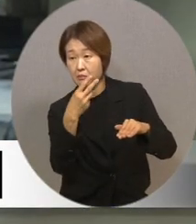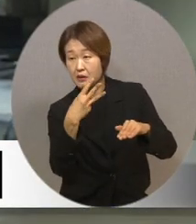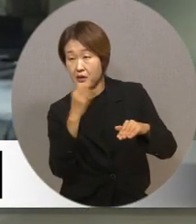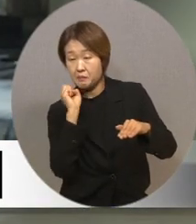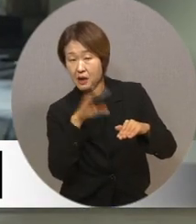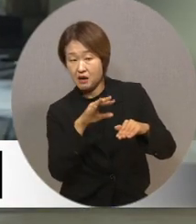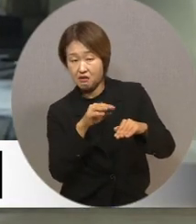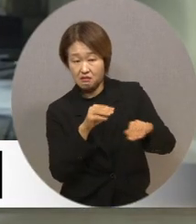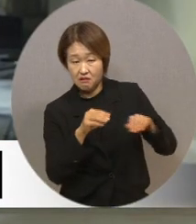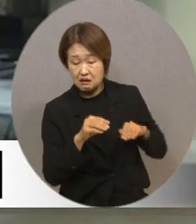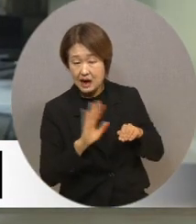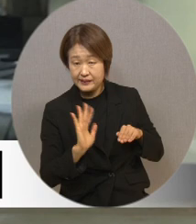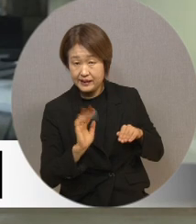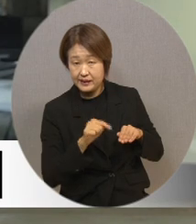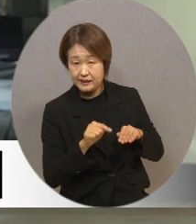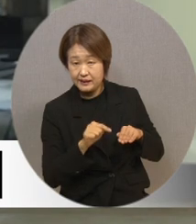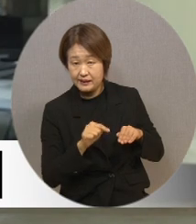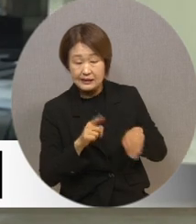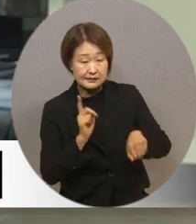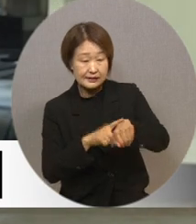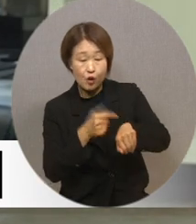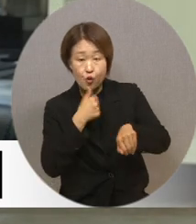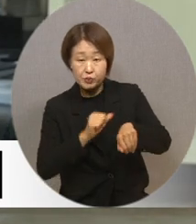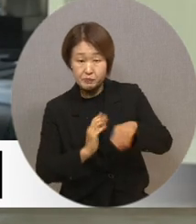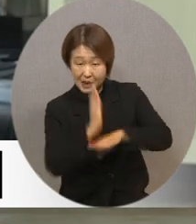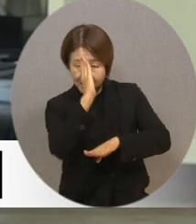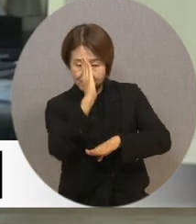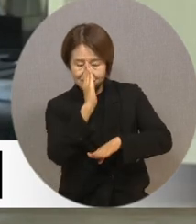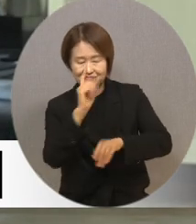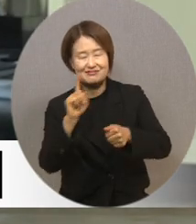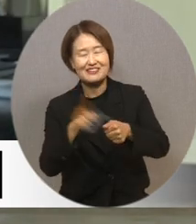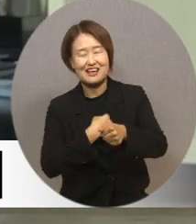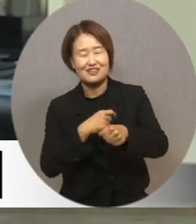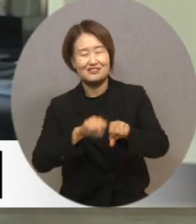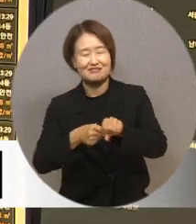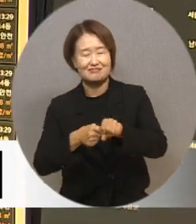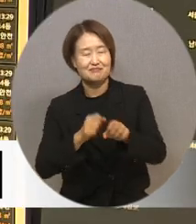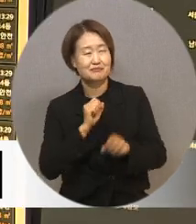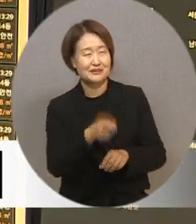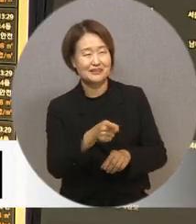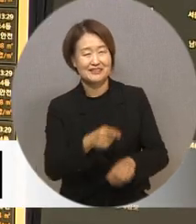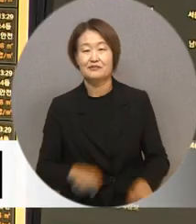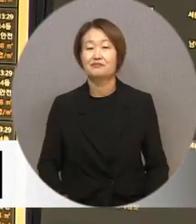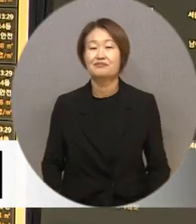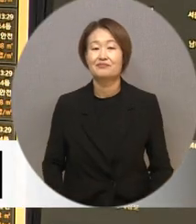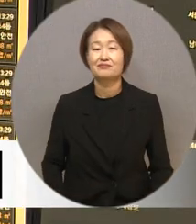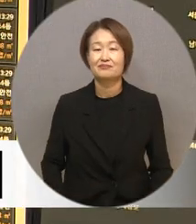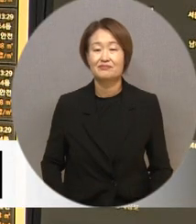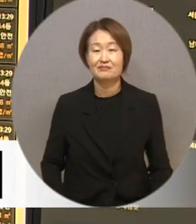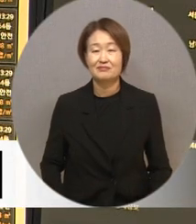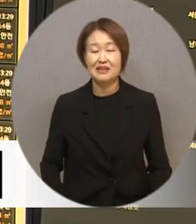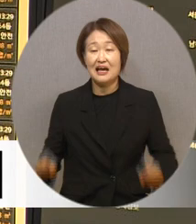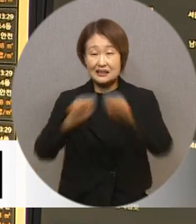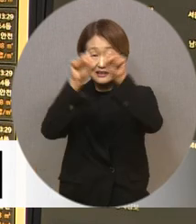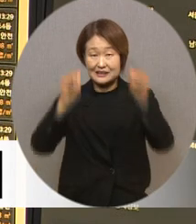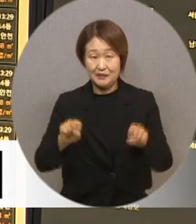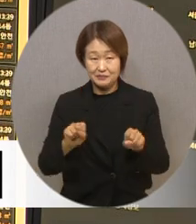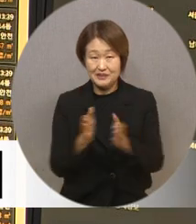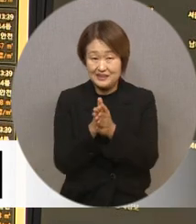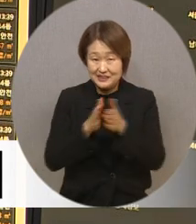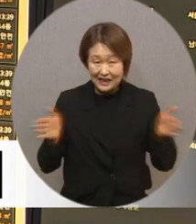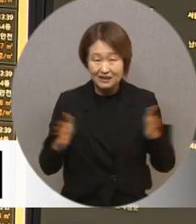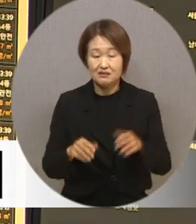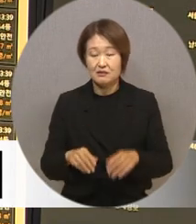차량을 빼지 않고 총 5분이 지나면 과태료가 부과됩니다. 시스템 도입으로 비장애인